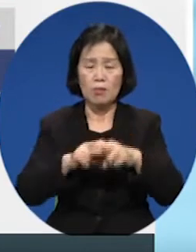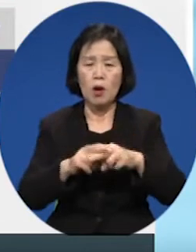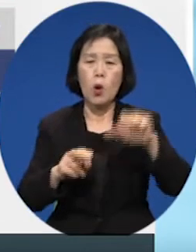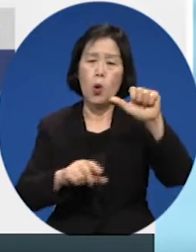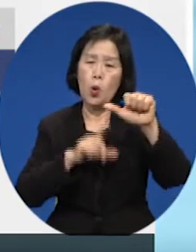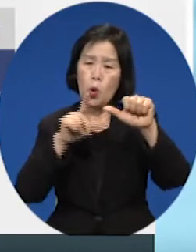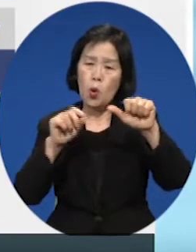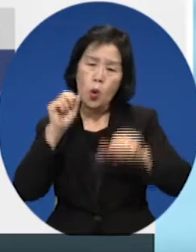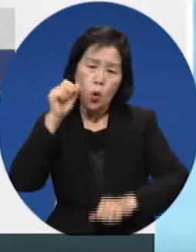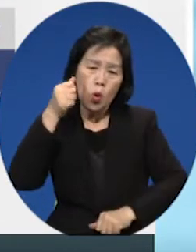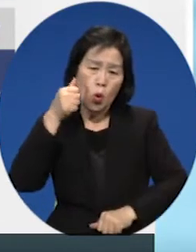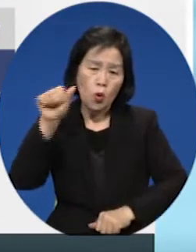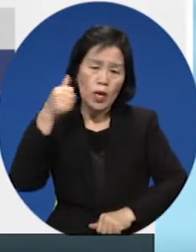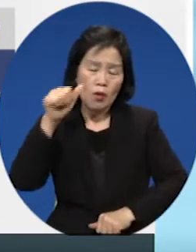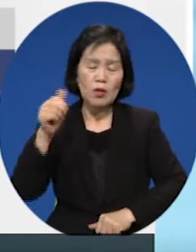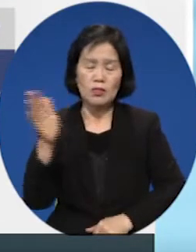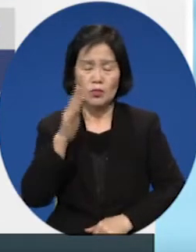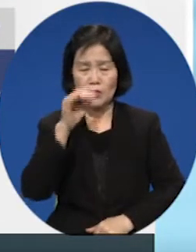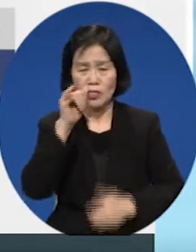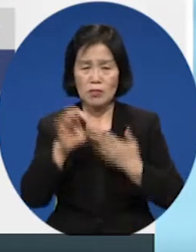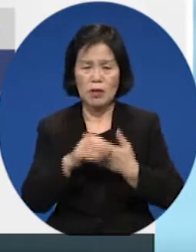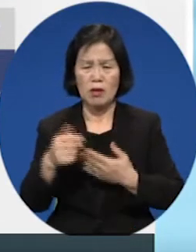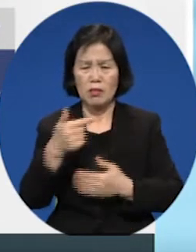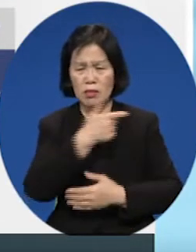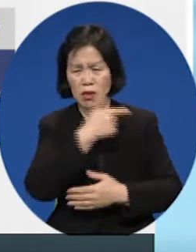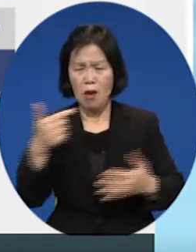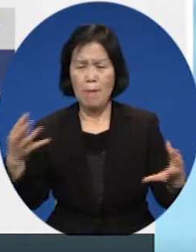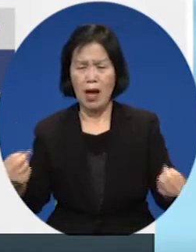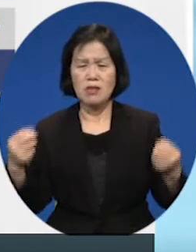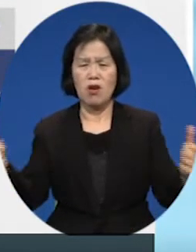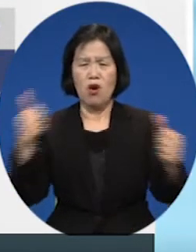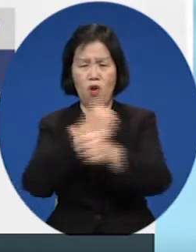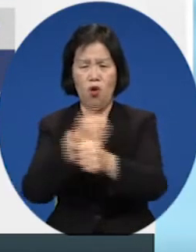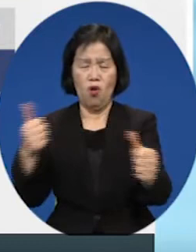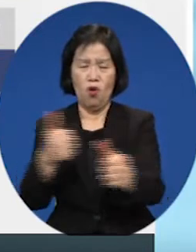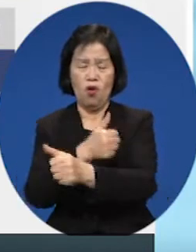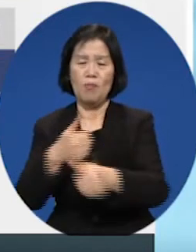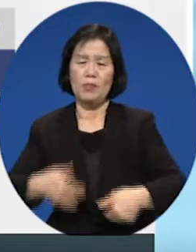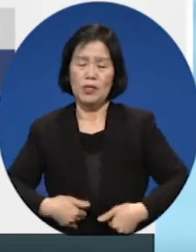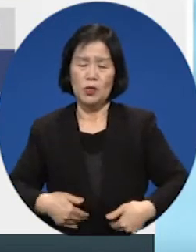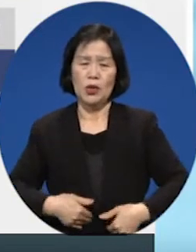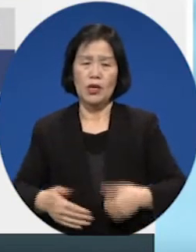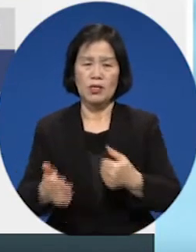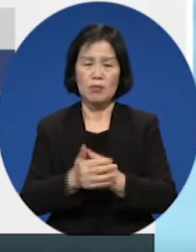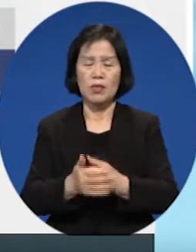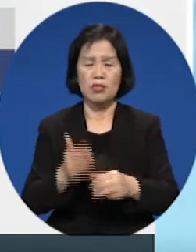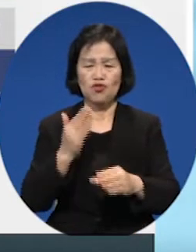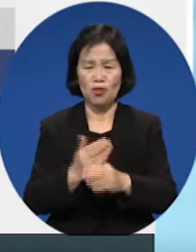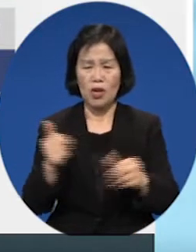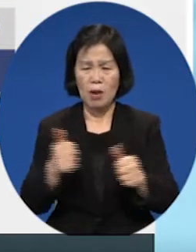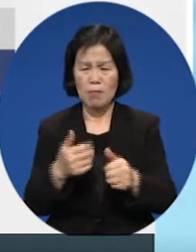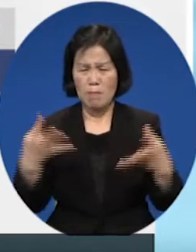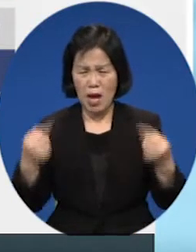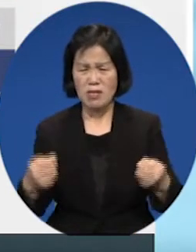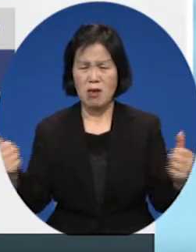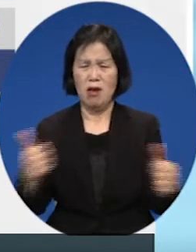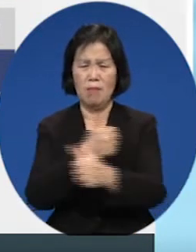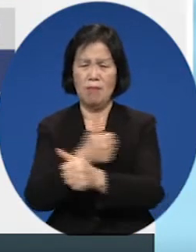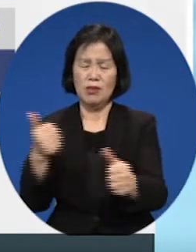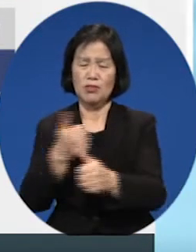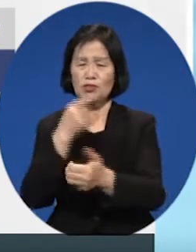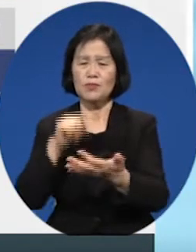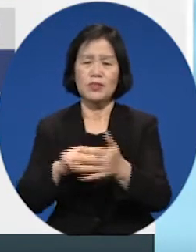인사가 날 수밖에 없는 상황이기 때문에 어 뭐 대규모 중간간부 껌 인사를 얘기를 좀 쉽지 않았을 상황이었다고